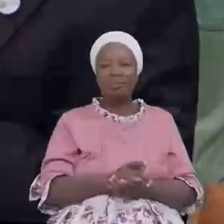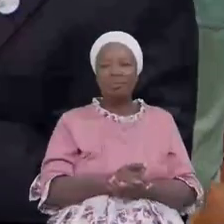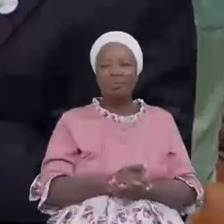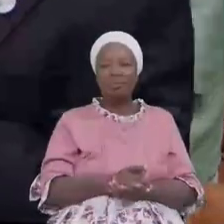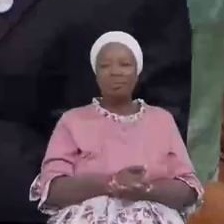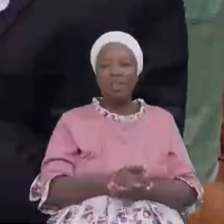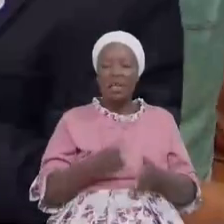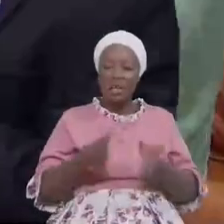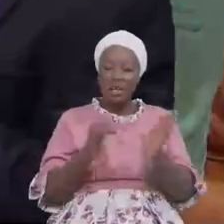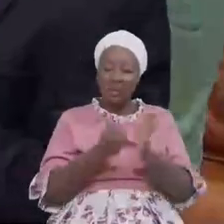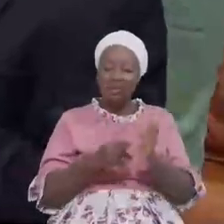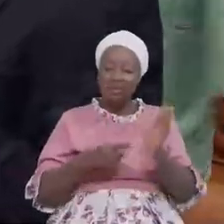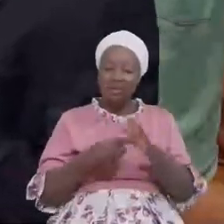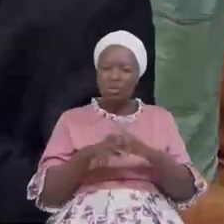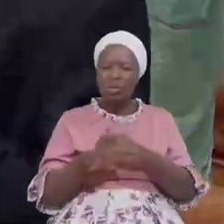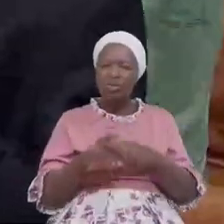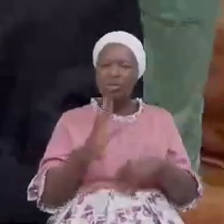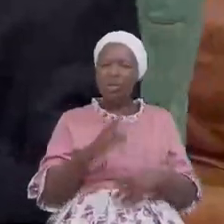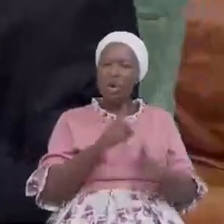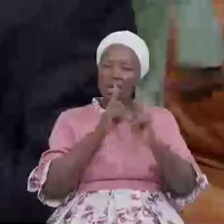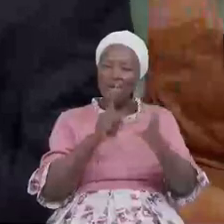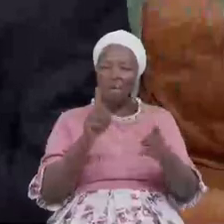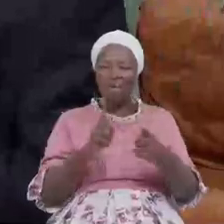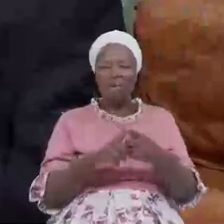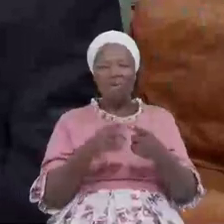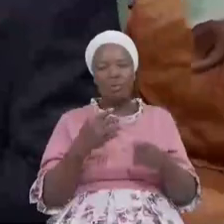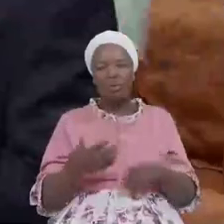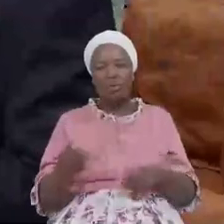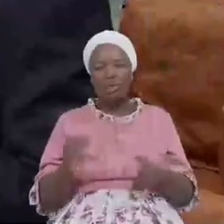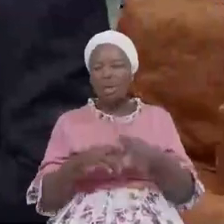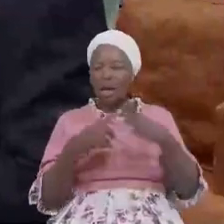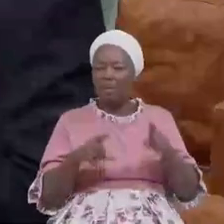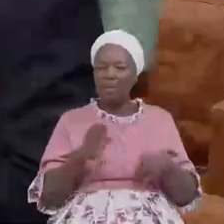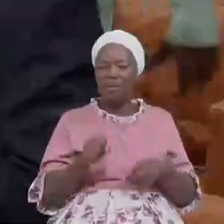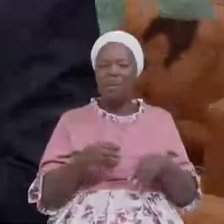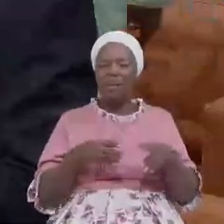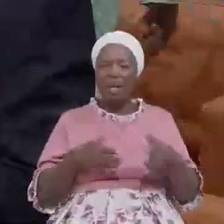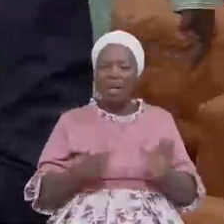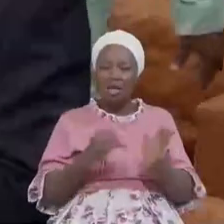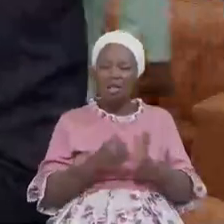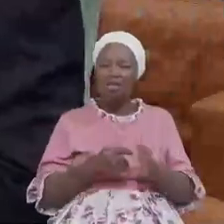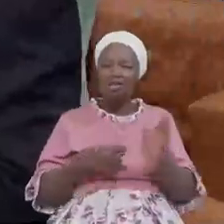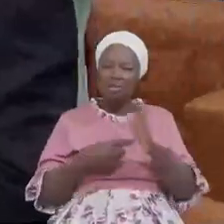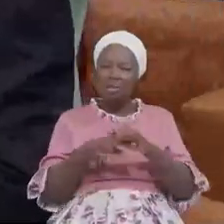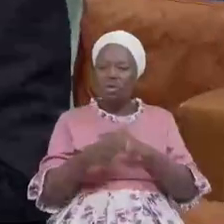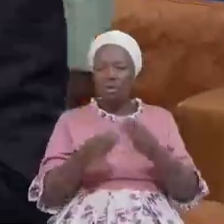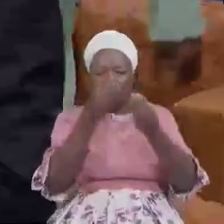Que cela se manifeste dans ta réaction. Que cela se manifeste dans ton obéissance au